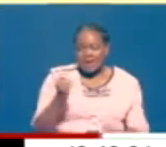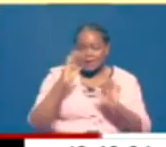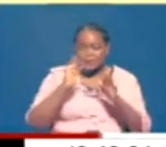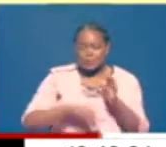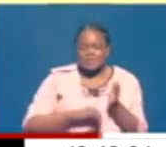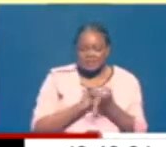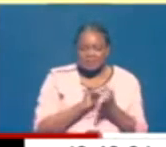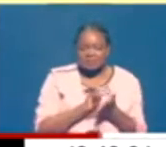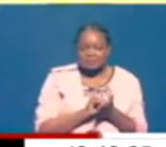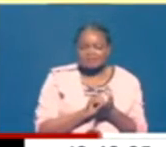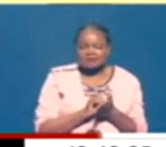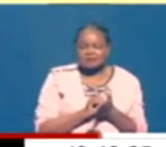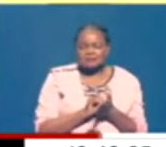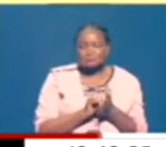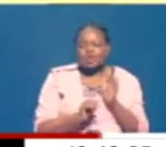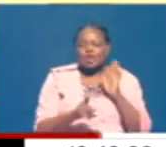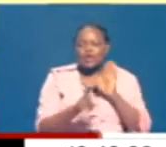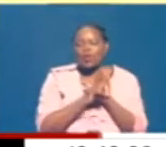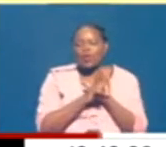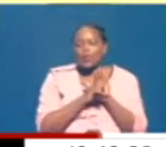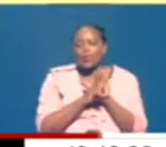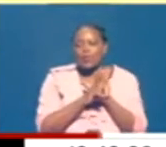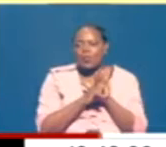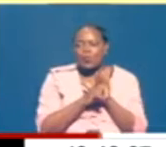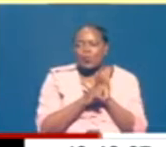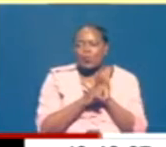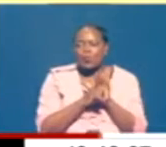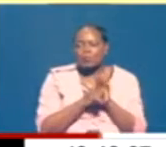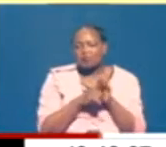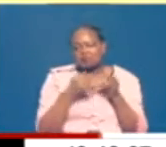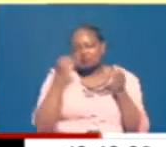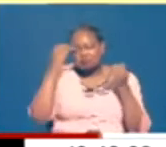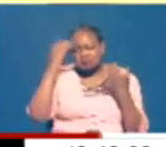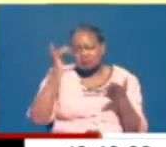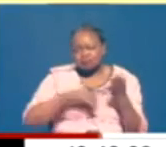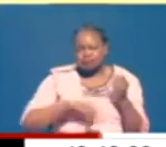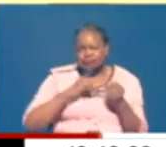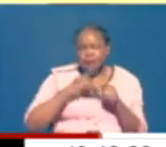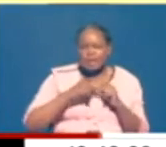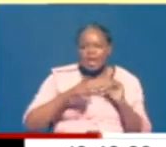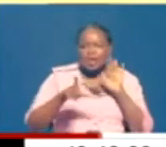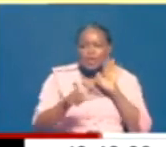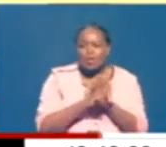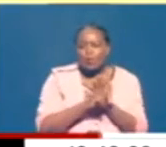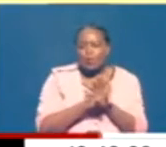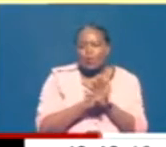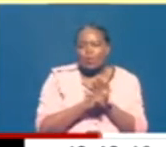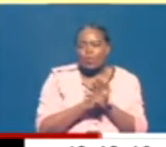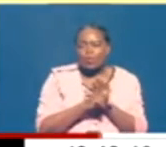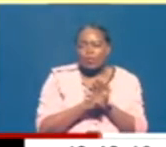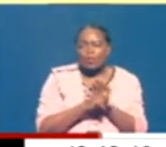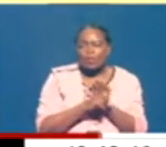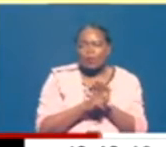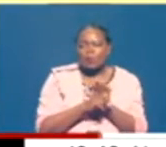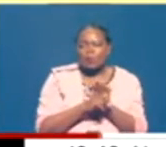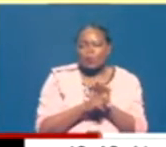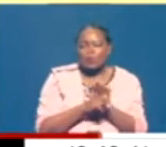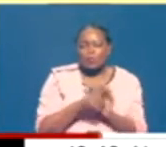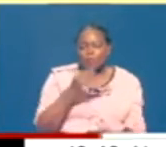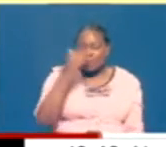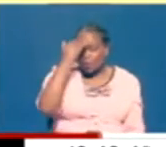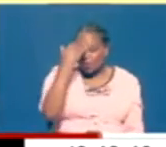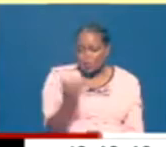kwamba rule of law, nimesahau nitasema vipi kwa Kiswahili, lakini rule of law, kwa sababu Kenya